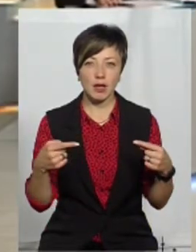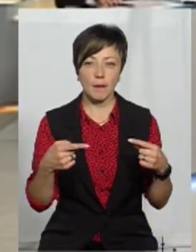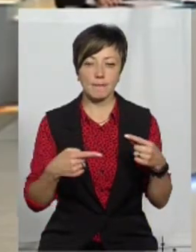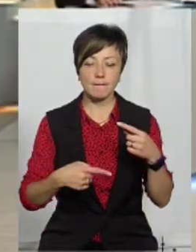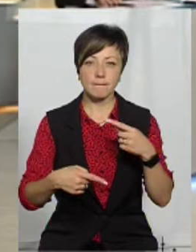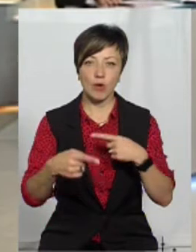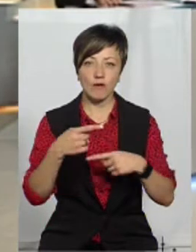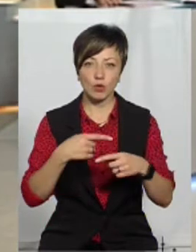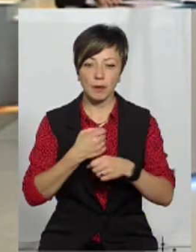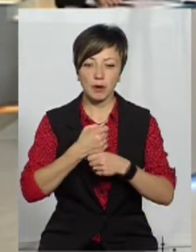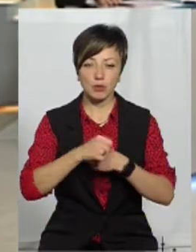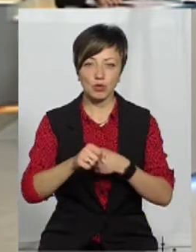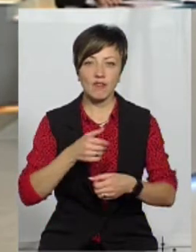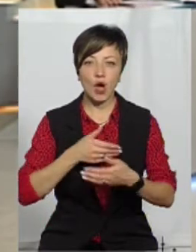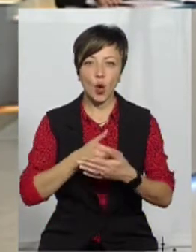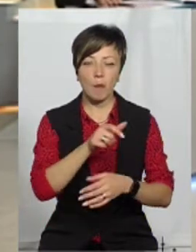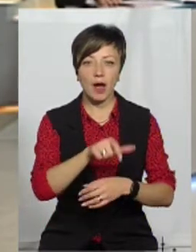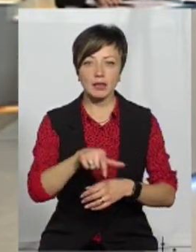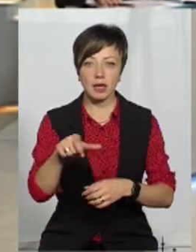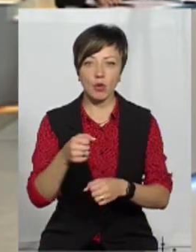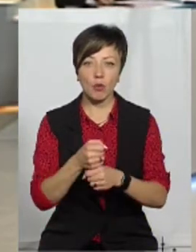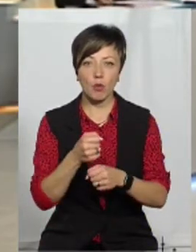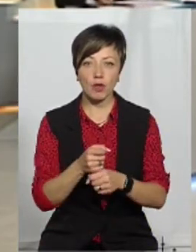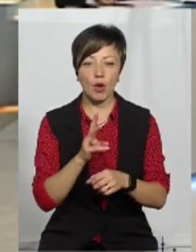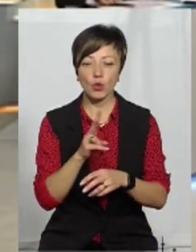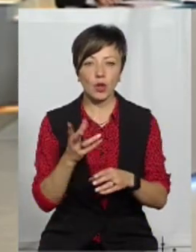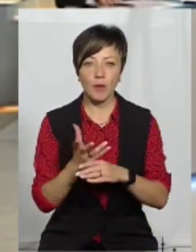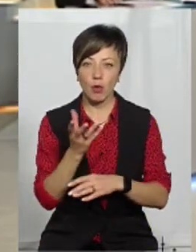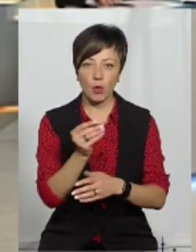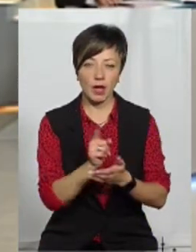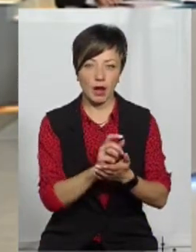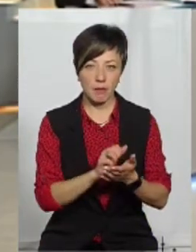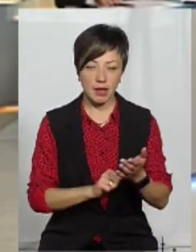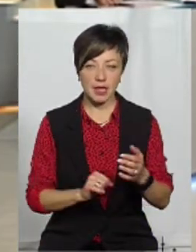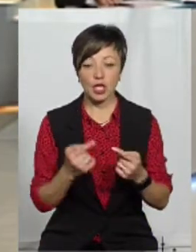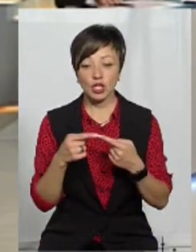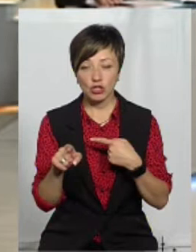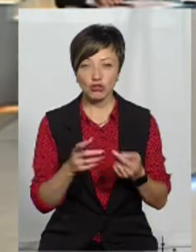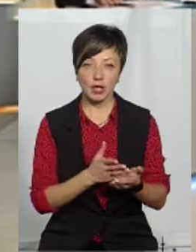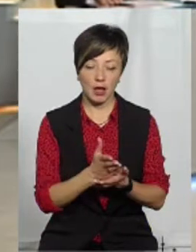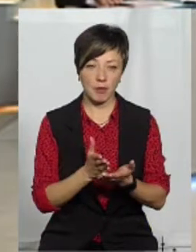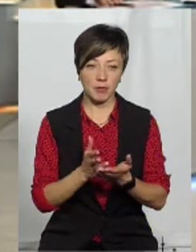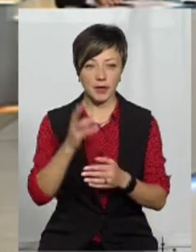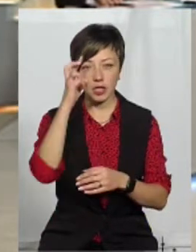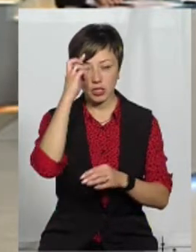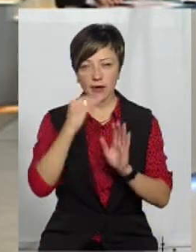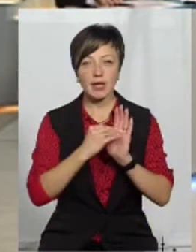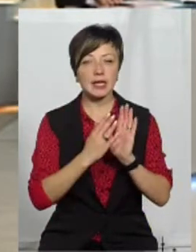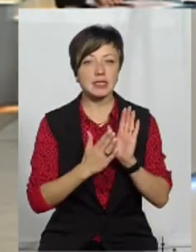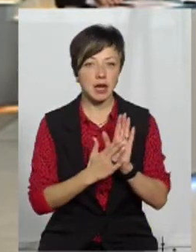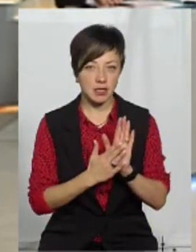повернули примусові громадські роботи для системних неплатників аліментів. Інші напрямки. Державна